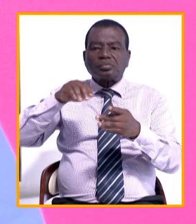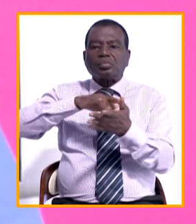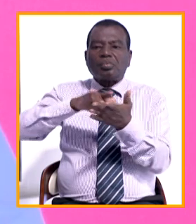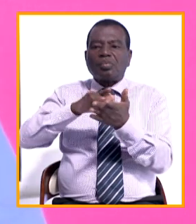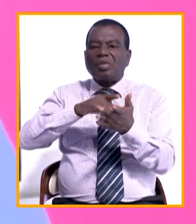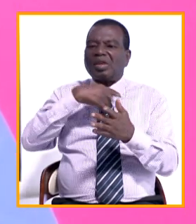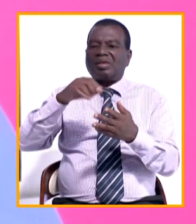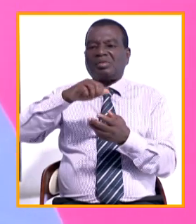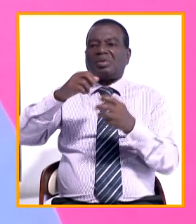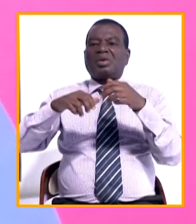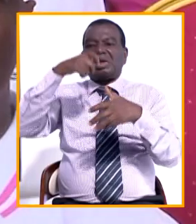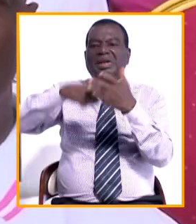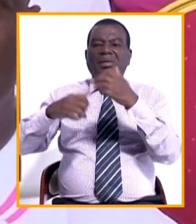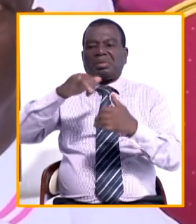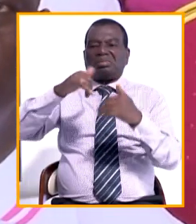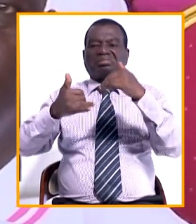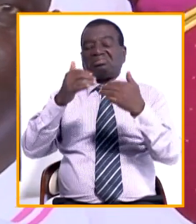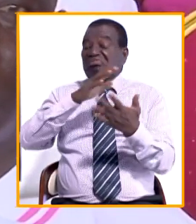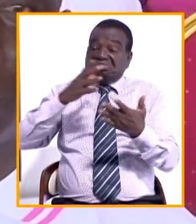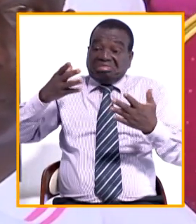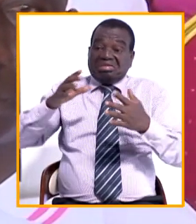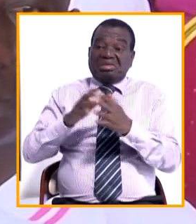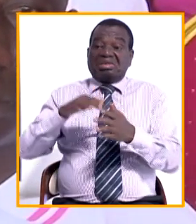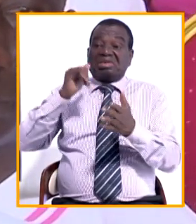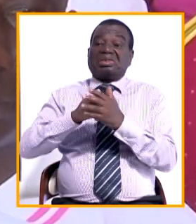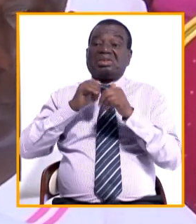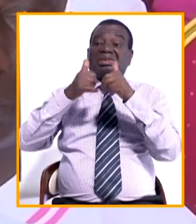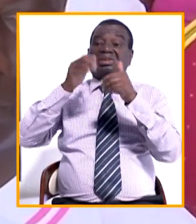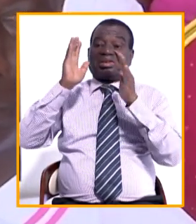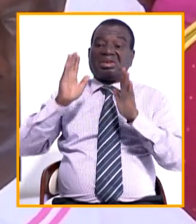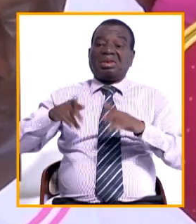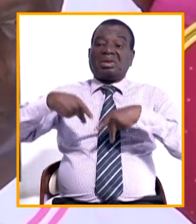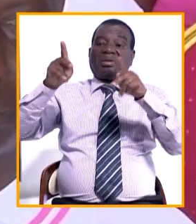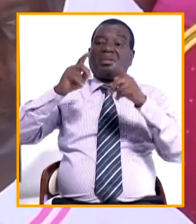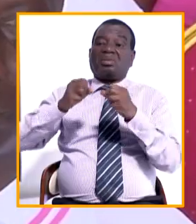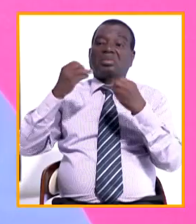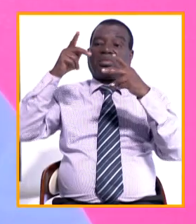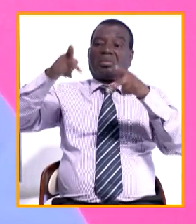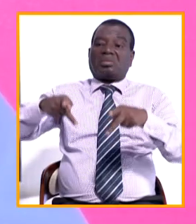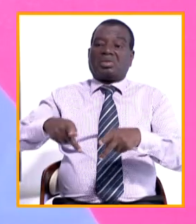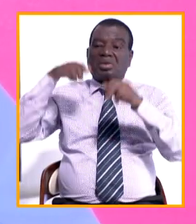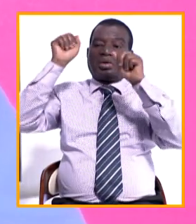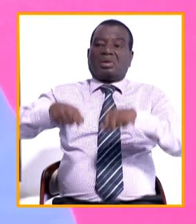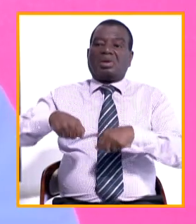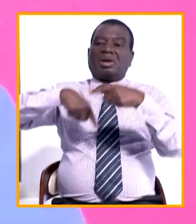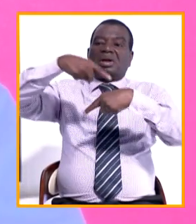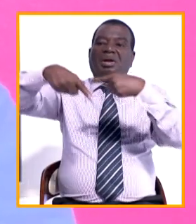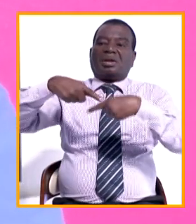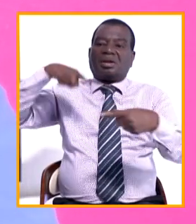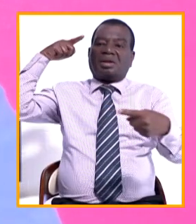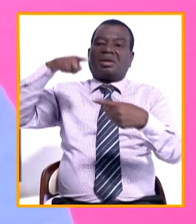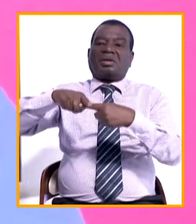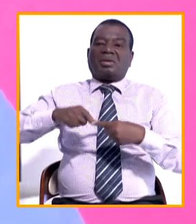et 4 200 000 soient gratuits pour la population, cette gratuité a permis à beaucoup de personnes de pouvoir aller vers